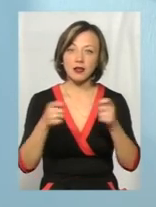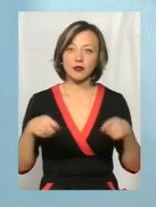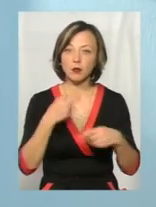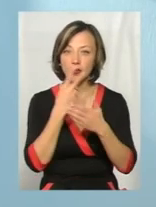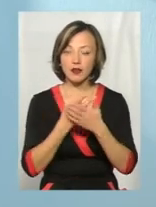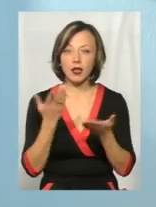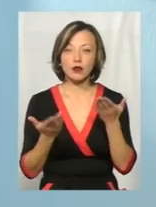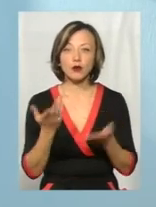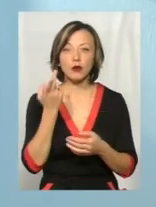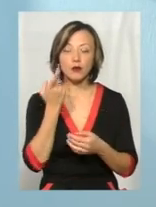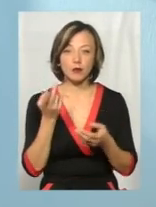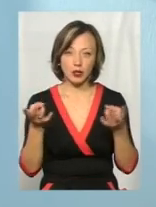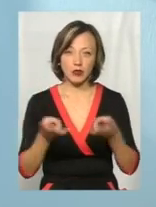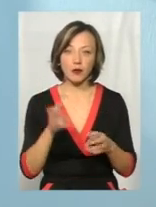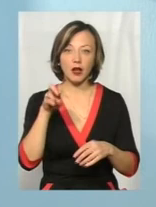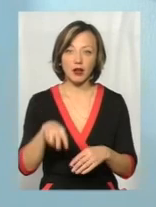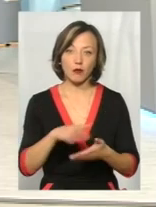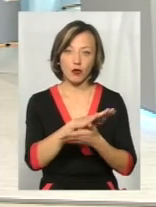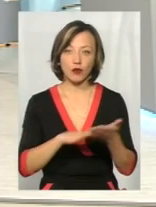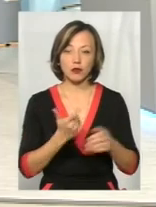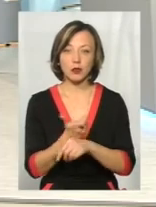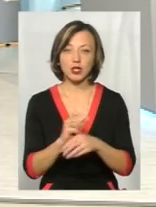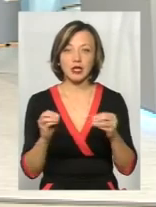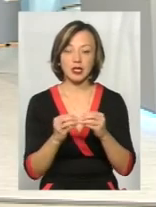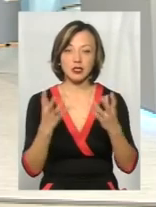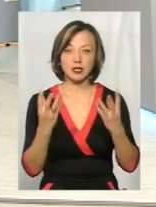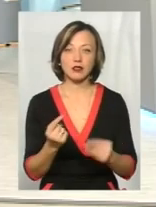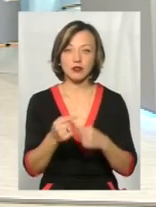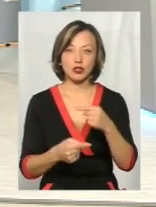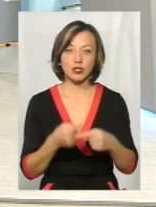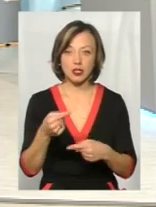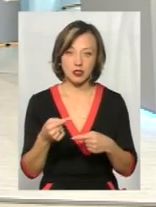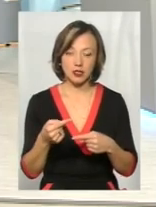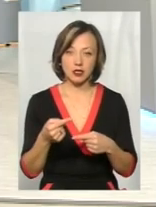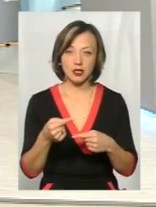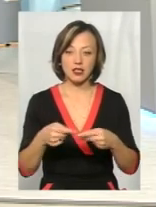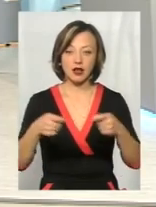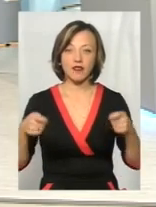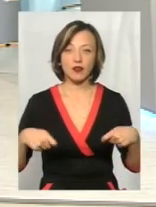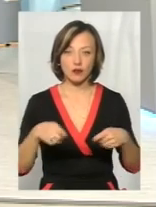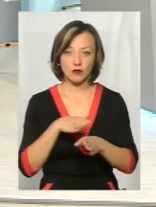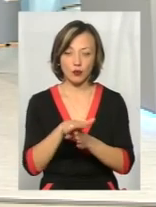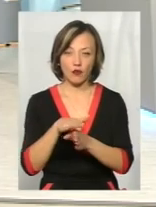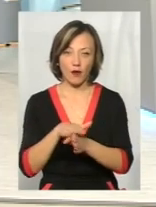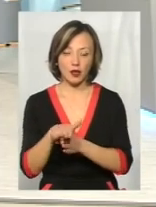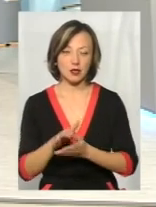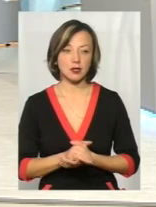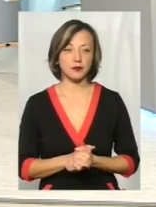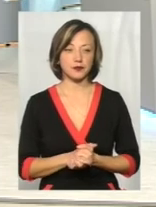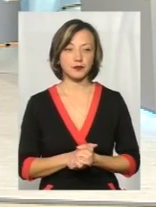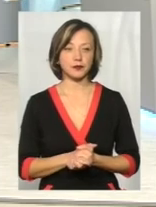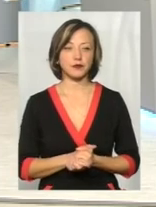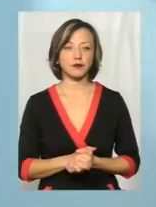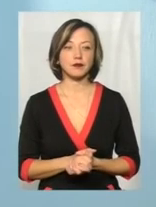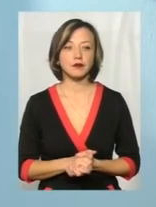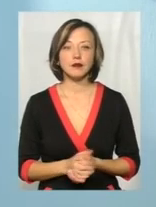якщо потрібно лікарняний продовжити, наприклад, більше 10 днів, це через, ну, через завідувача буде відбуватися.